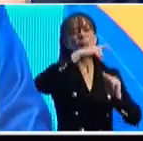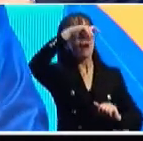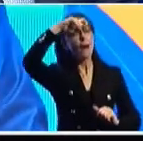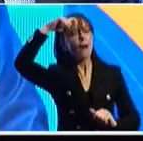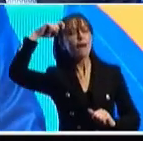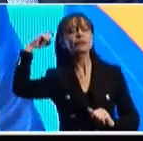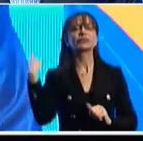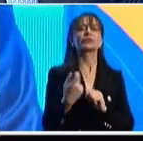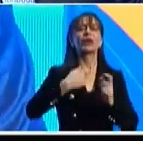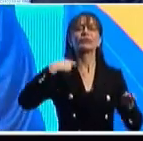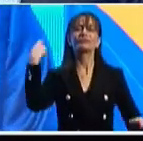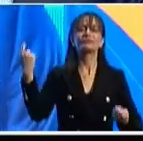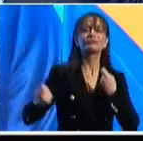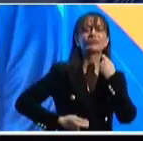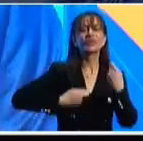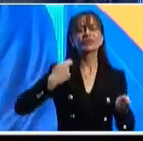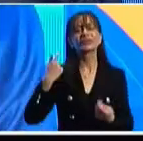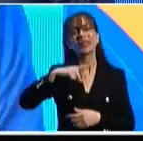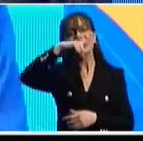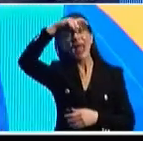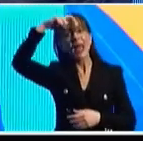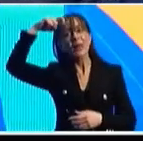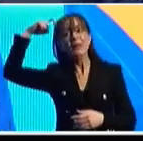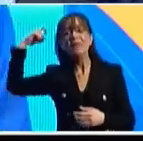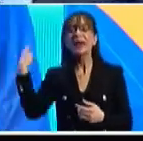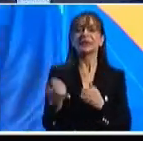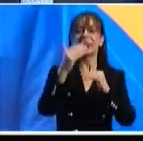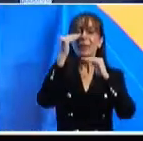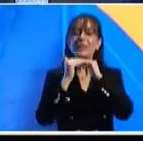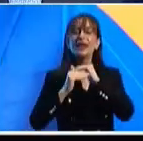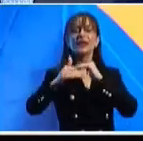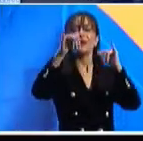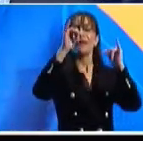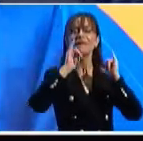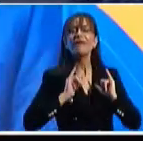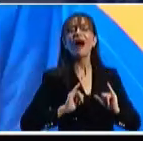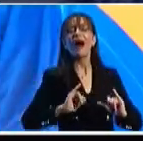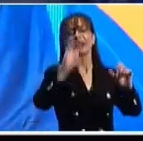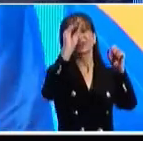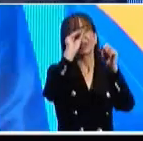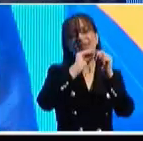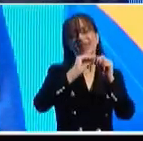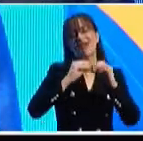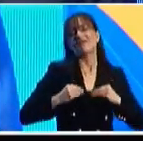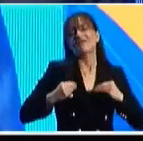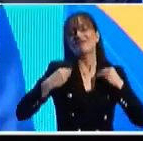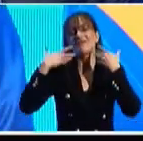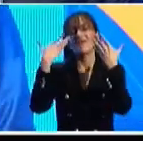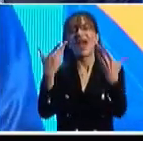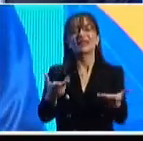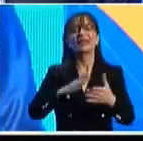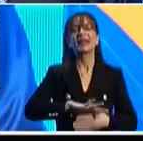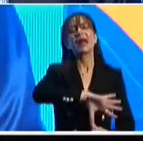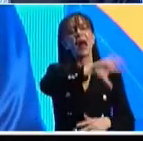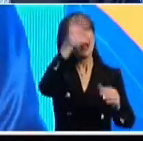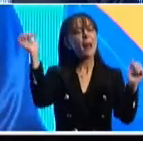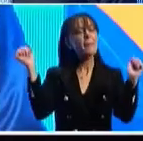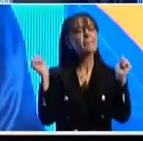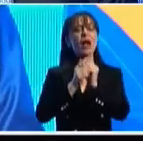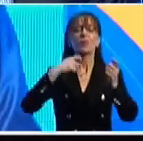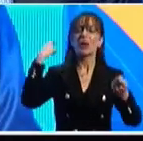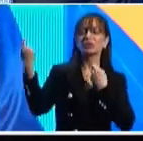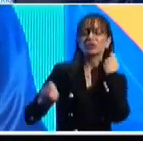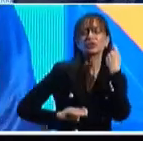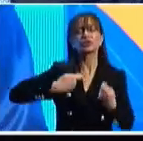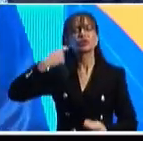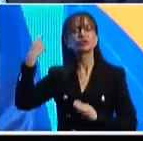o emeklerimizi milletimizin refahı için, huzuru için inşallah hep birlikte o çabayı